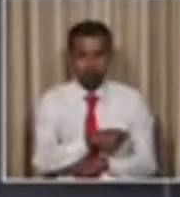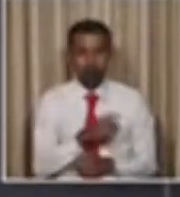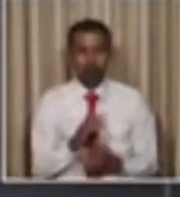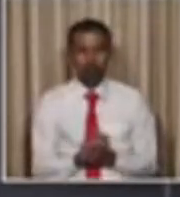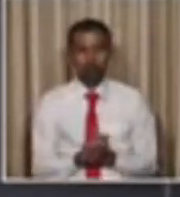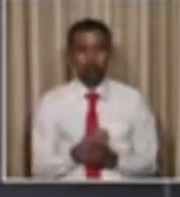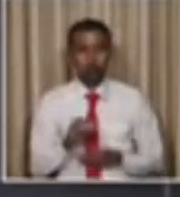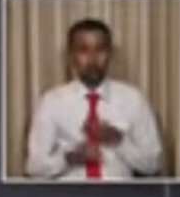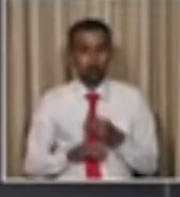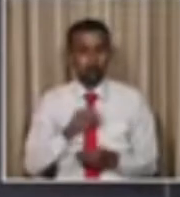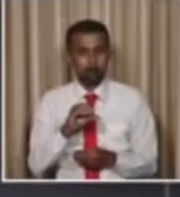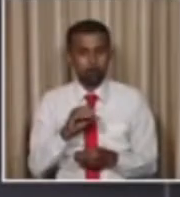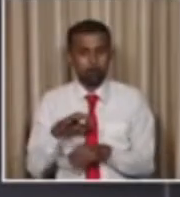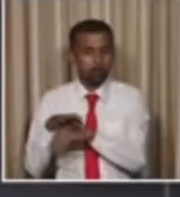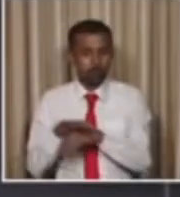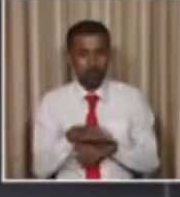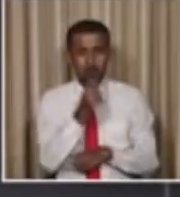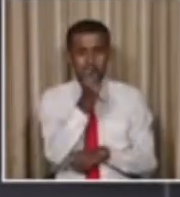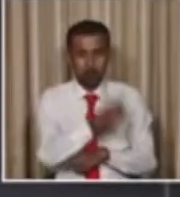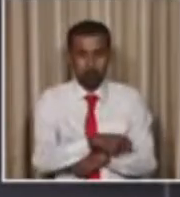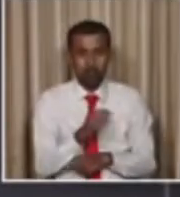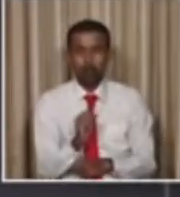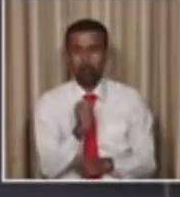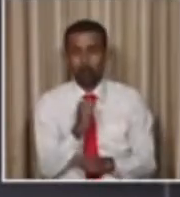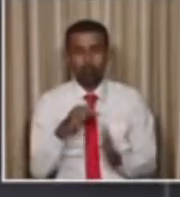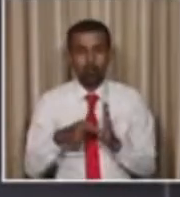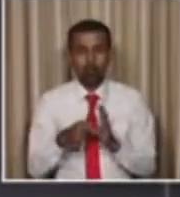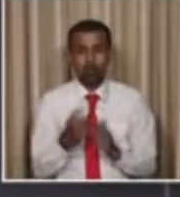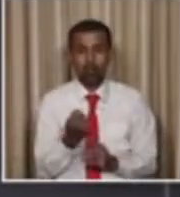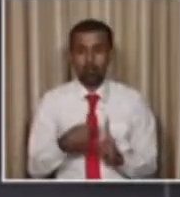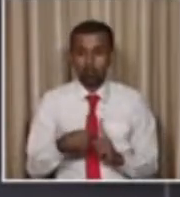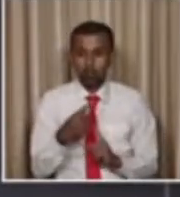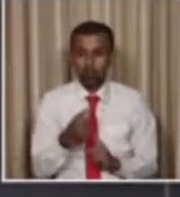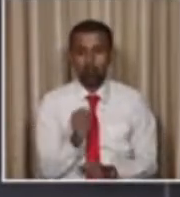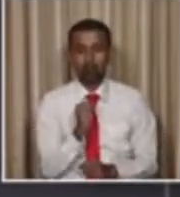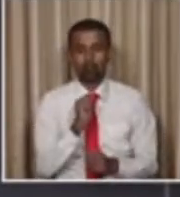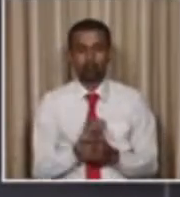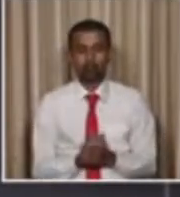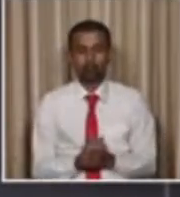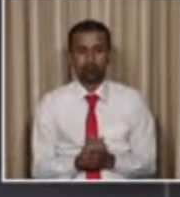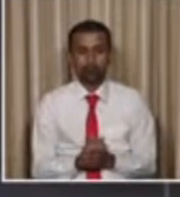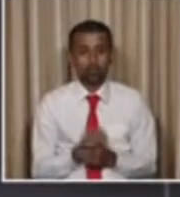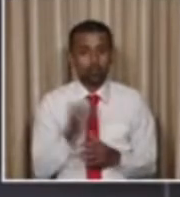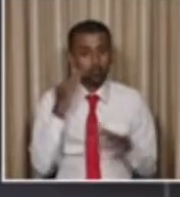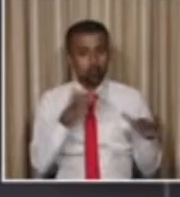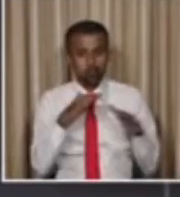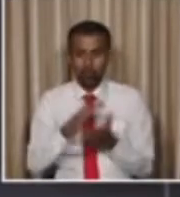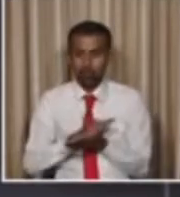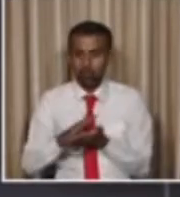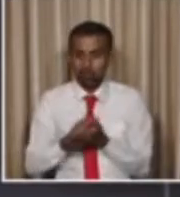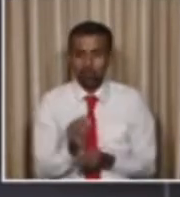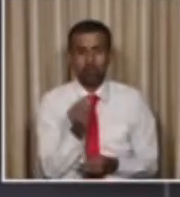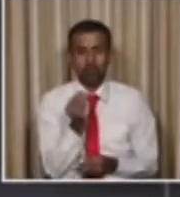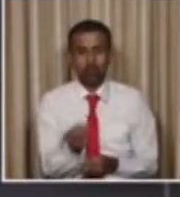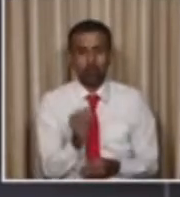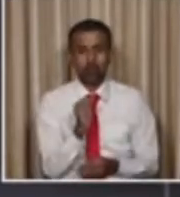මේකට ආයෝජකයෝ ගේන ක්‍රමයක් මේක කොහොමද ආර්ථිකය කරගෙන යන්නේ ඉදිරියට මේ රට කොහොමද ජනතාවට සහන සලසන්නේ මේ